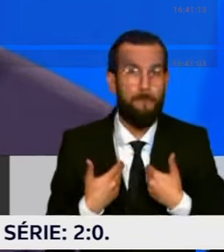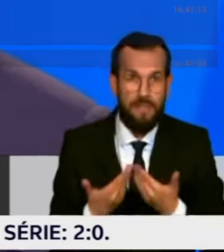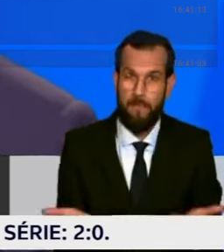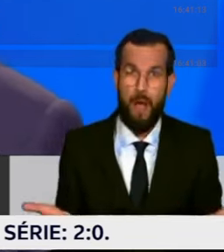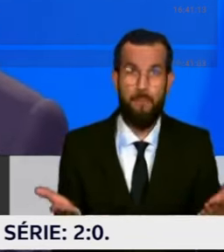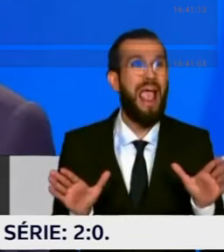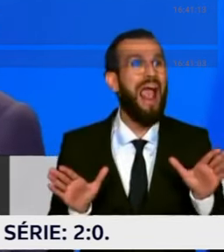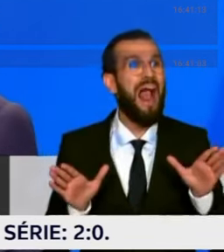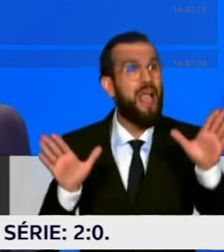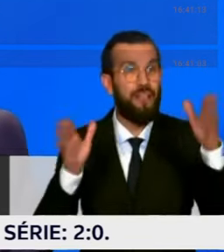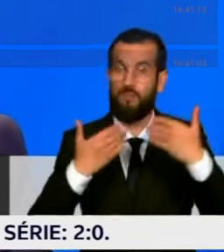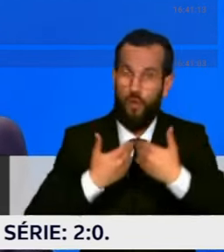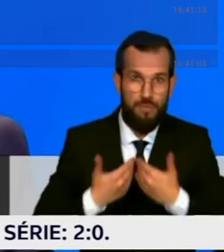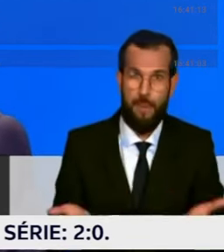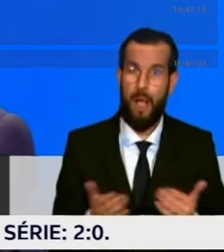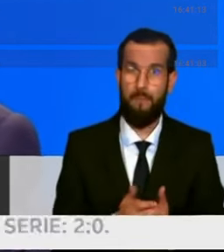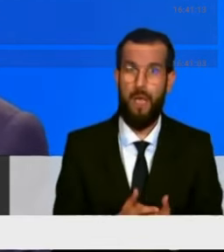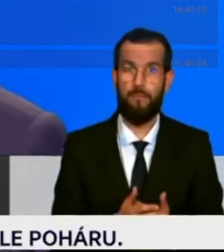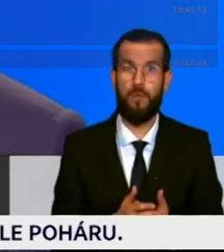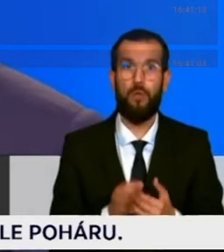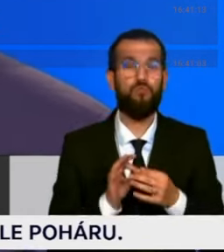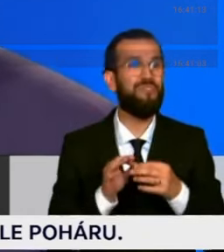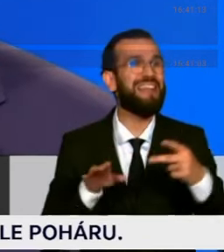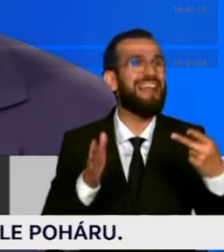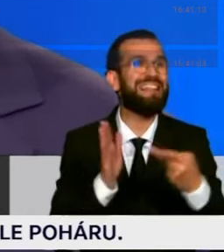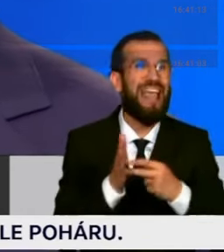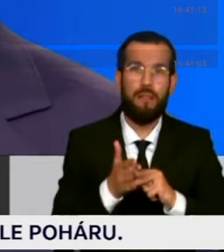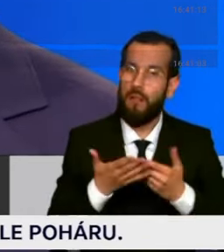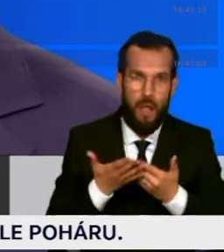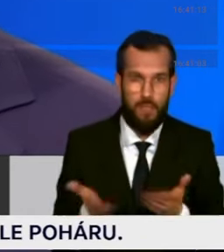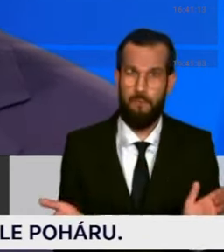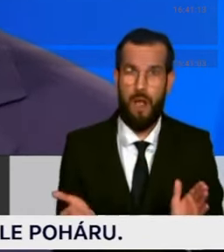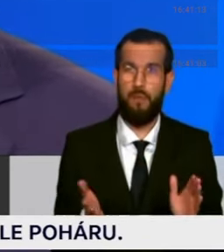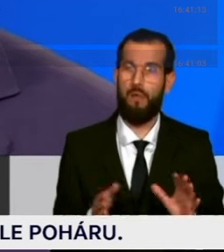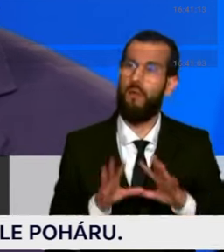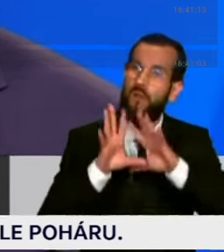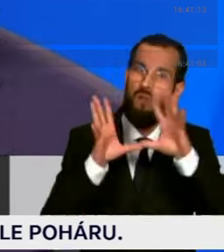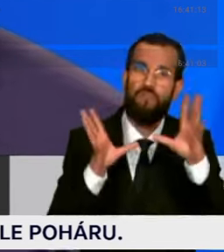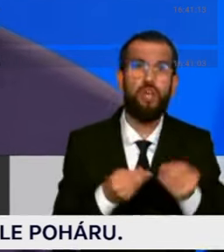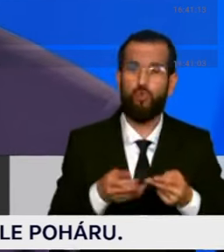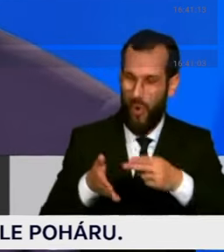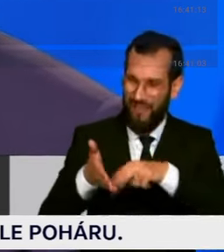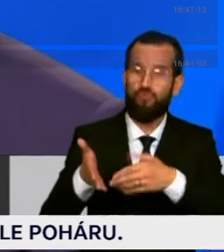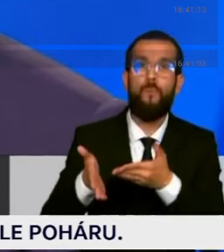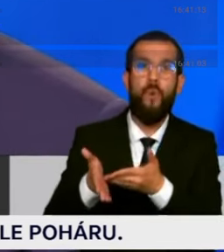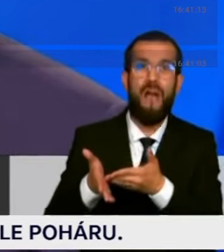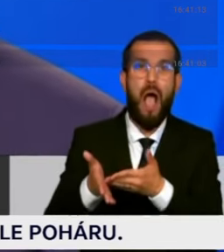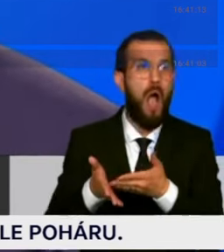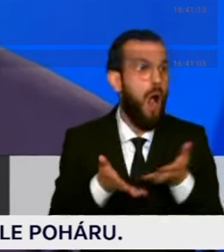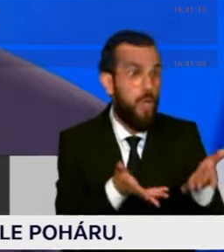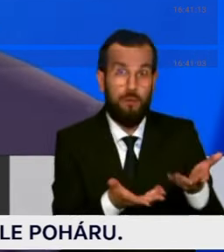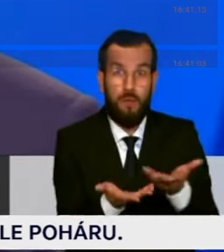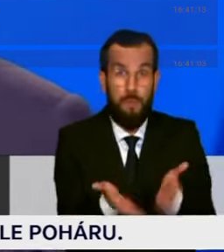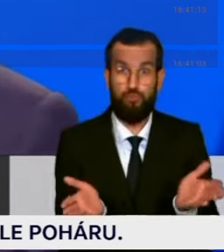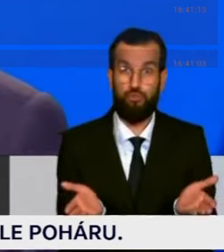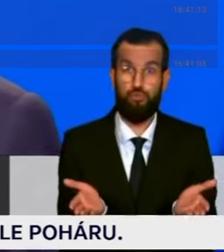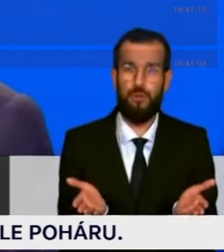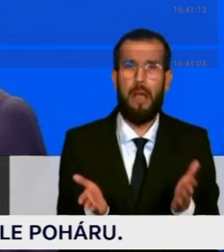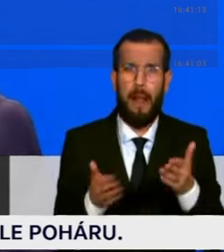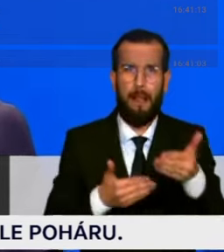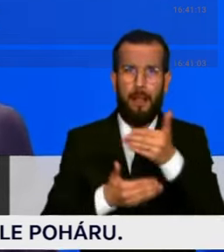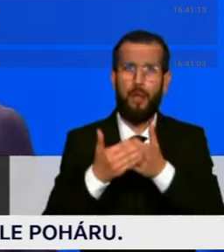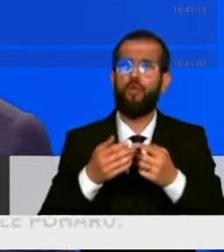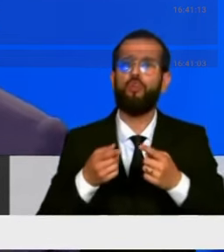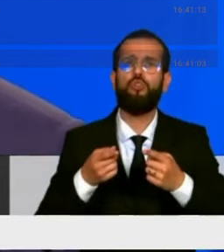nemá letectvo ktorá nemá momentálne pozemné vybavenie Všetko je len v oblasti kontraktov Ale nič tu nemáme reálne a Prepáčte že vrátim sa k tomu